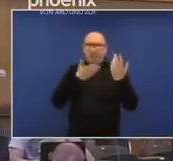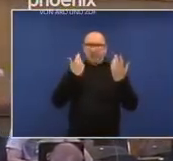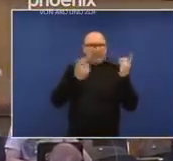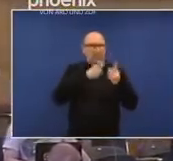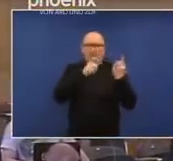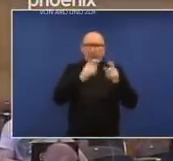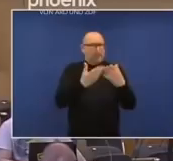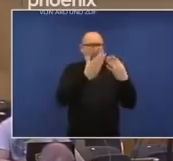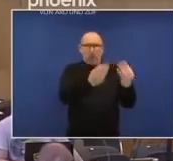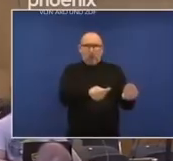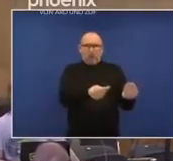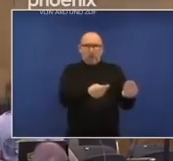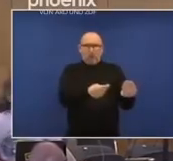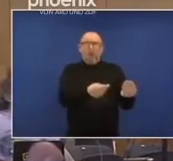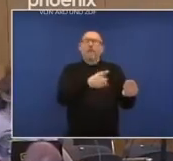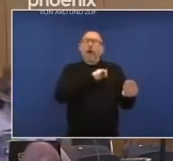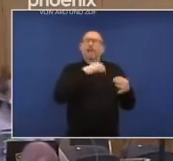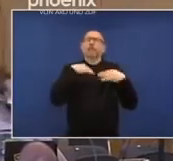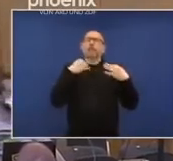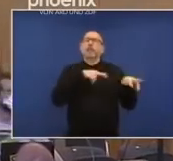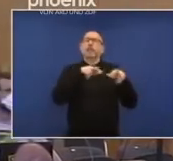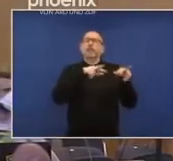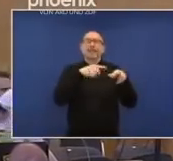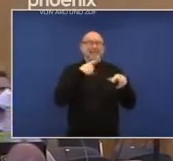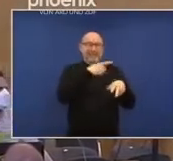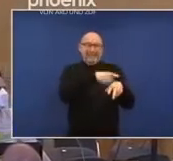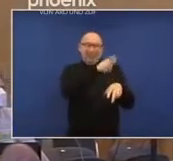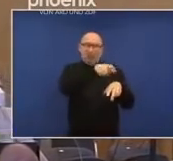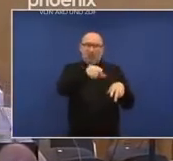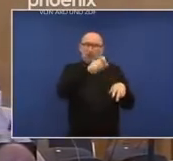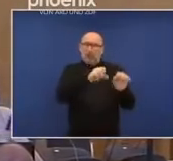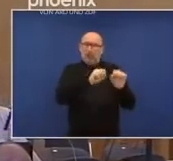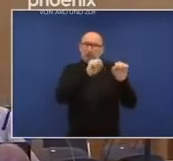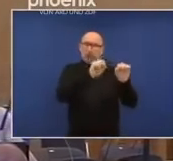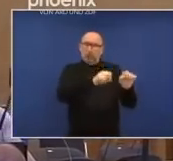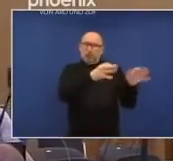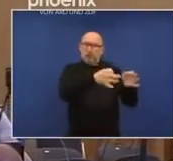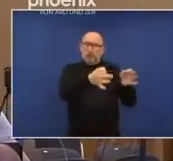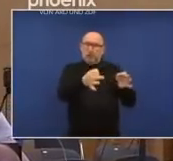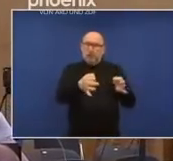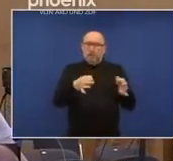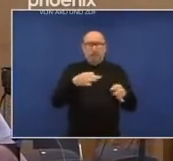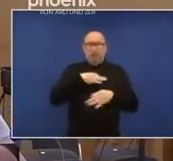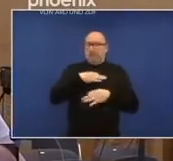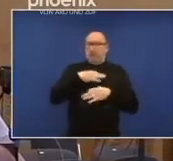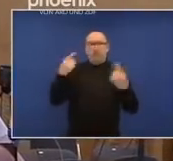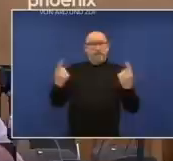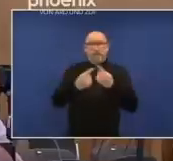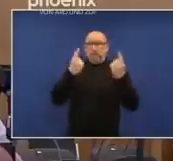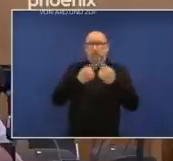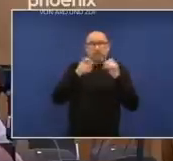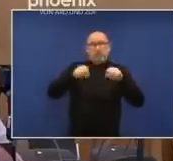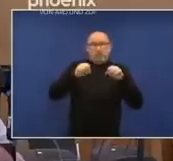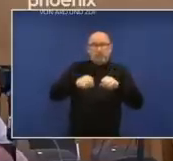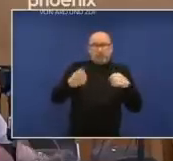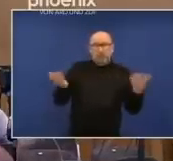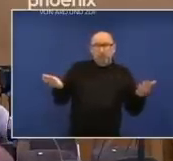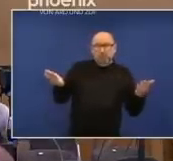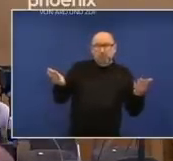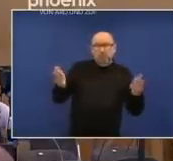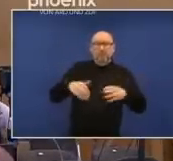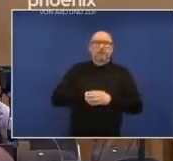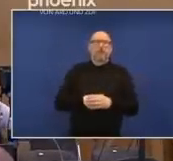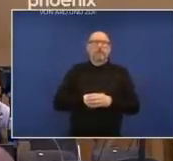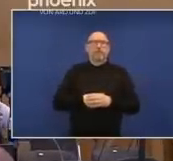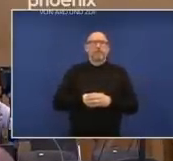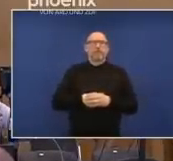Leute gegeben, die nach Auffassung des Gesundheitsministeriums schützen könnten. Also ich sehe da dann ein ziemliches Konfliktpotenzial. Danke. Wenn ich vielleicht